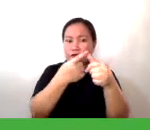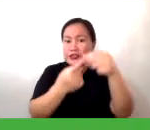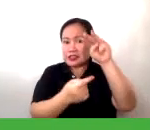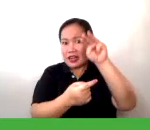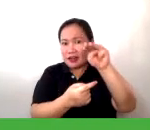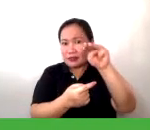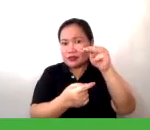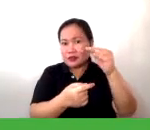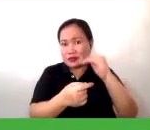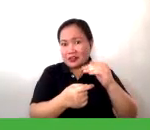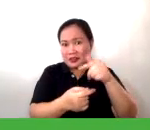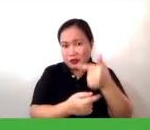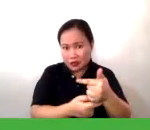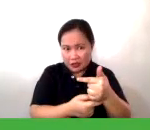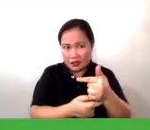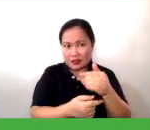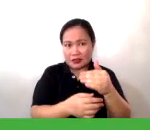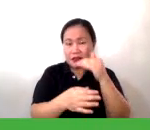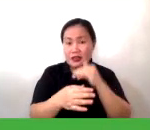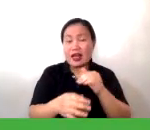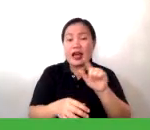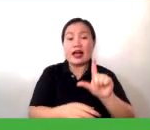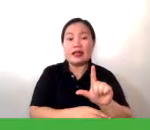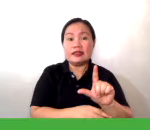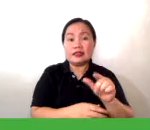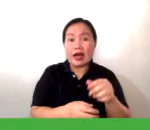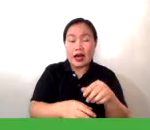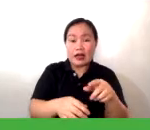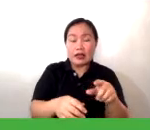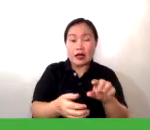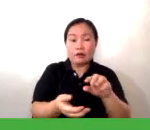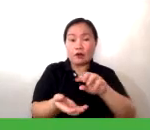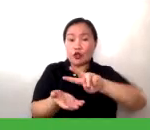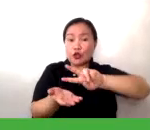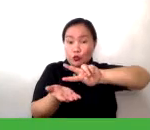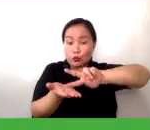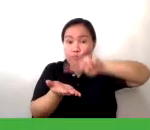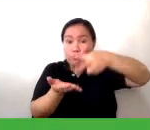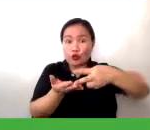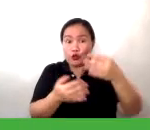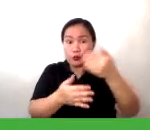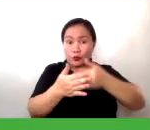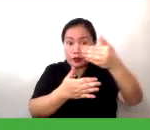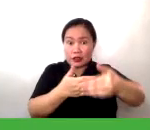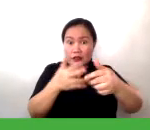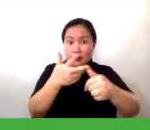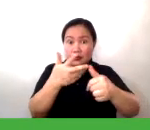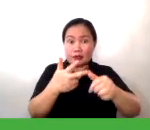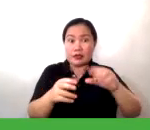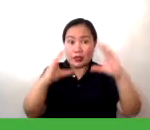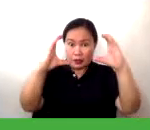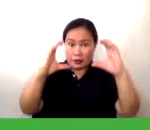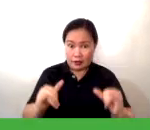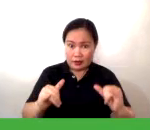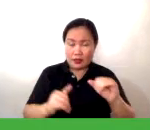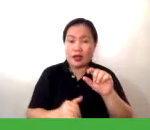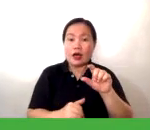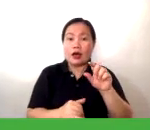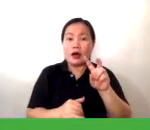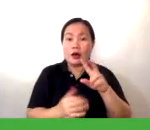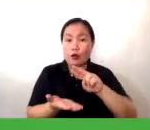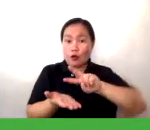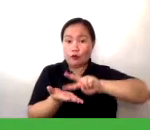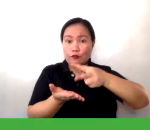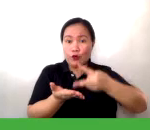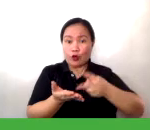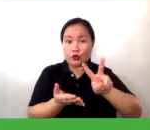then for liter, so take note ha, ang liter po natin, it should be capital letter L. Okay, so for capacity, when